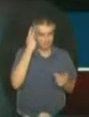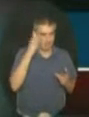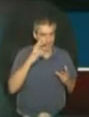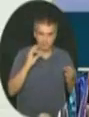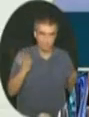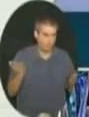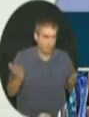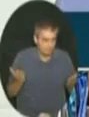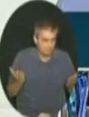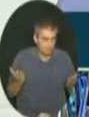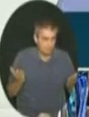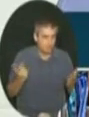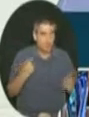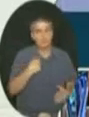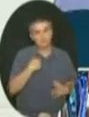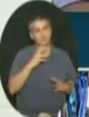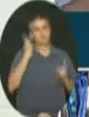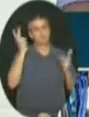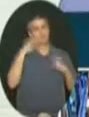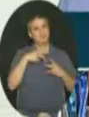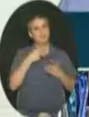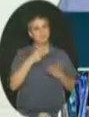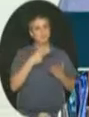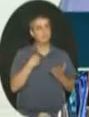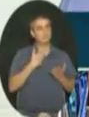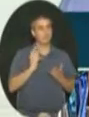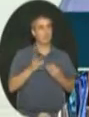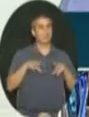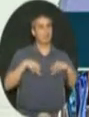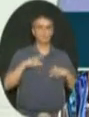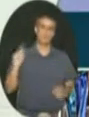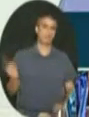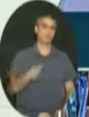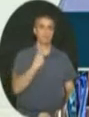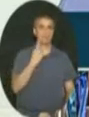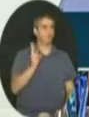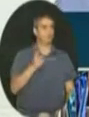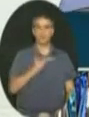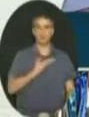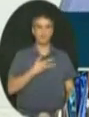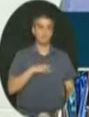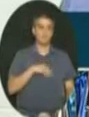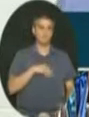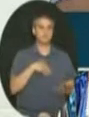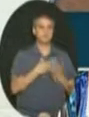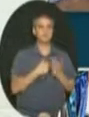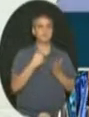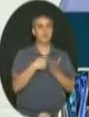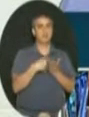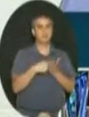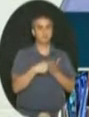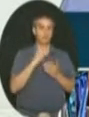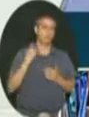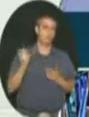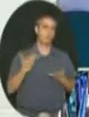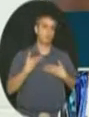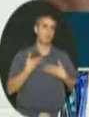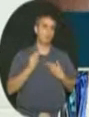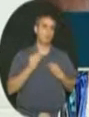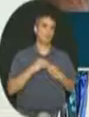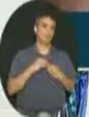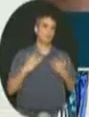לדעת. אז יש לנו בהסכם הקיצוני שבנושאים האלה אנחנו צריכים הסכמה פי אחד. אי אפשר לקבל הסכמה. הציע שר האוצר שכולם